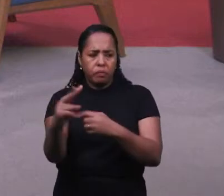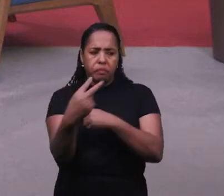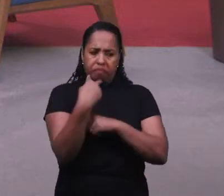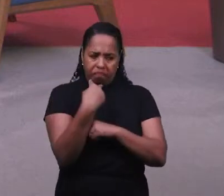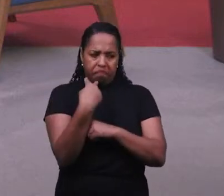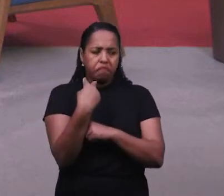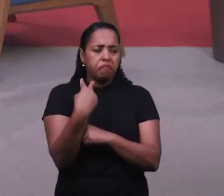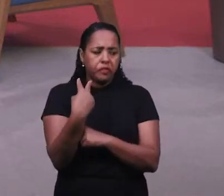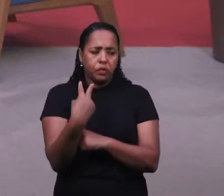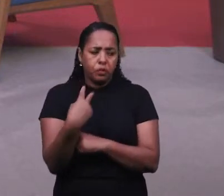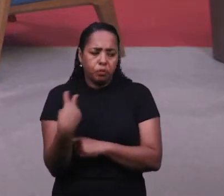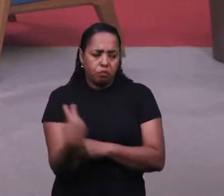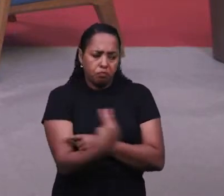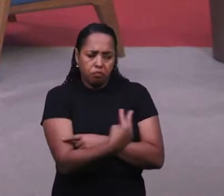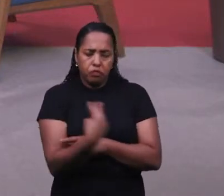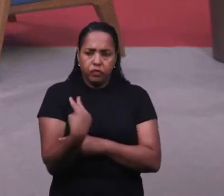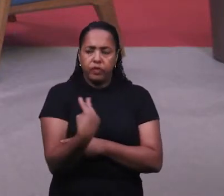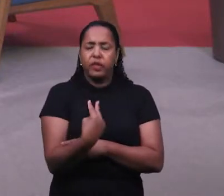qui sont avec nous